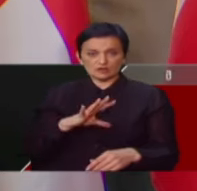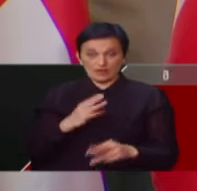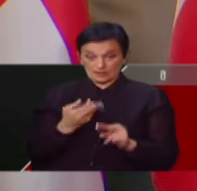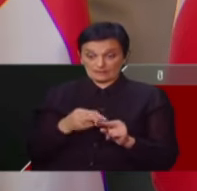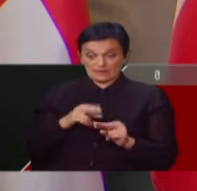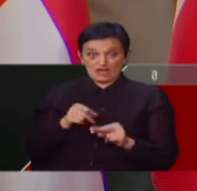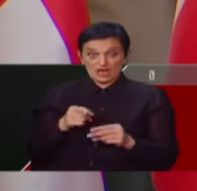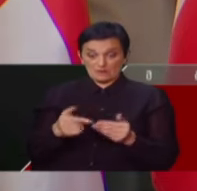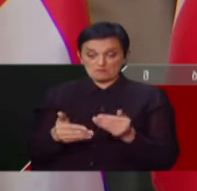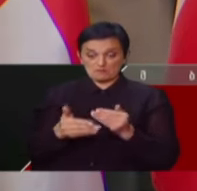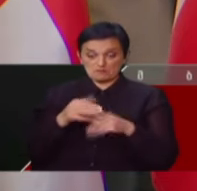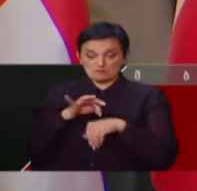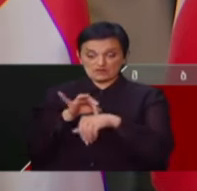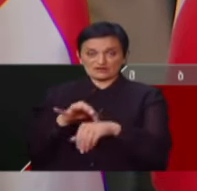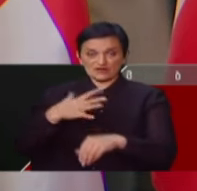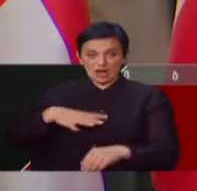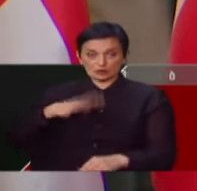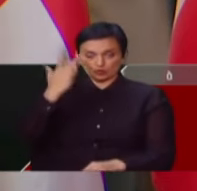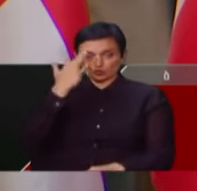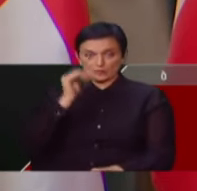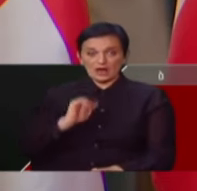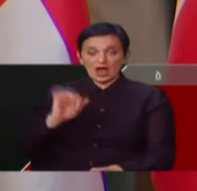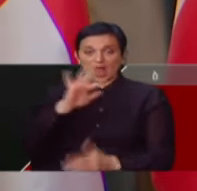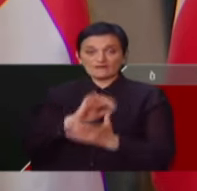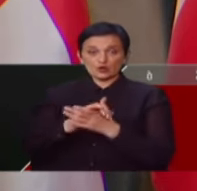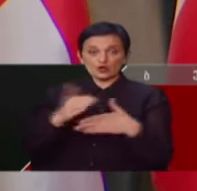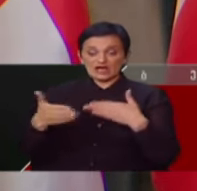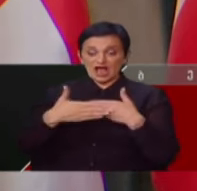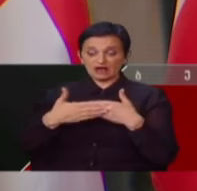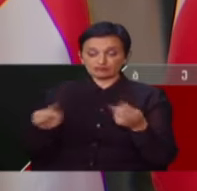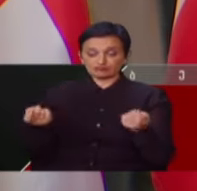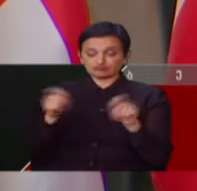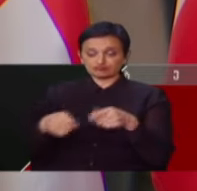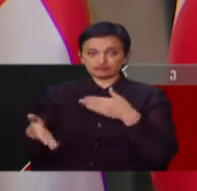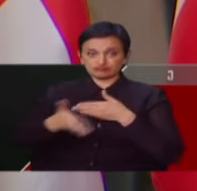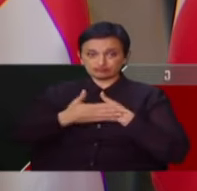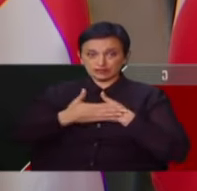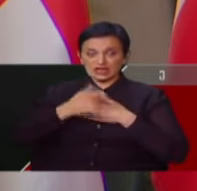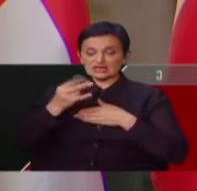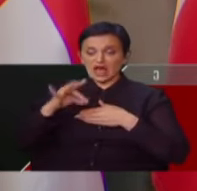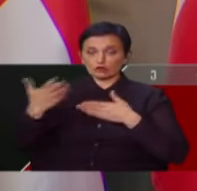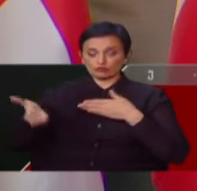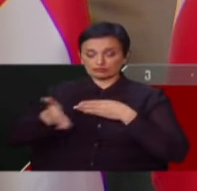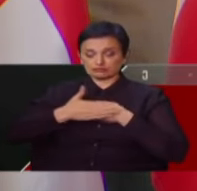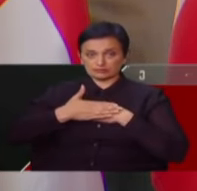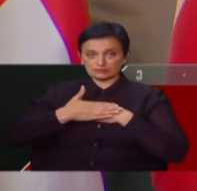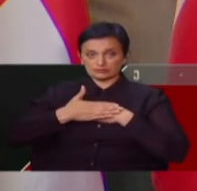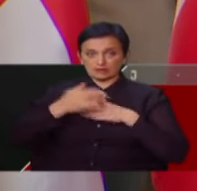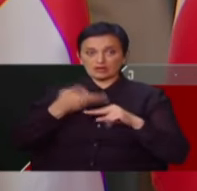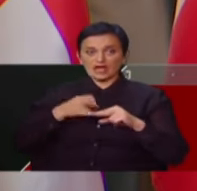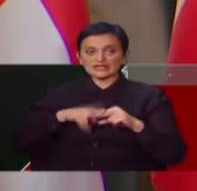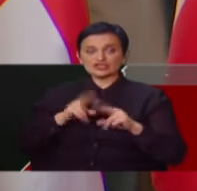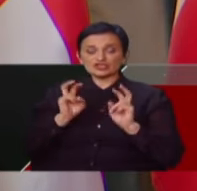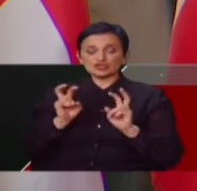აი აქამდე მივიყვანა ქართულმა ოსნებამ. ევროკავშირის კარი ჩაიკეტა, ნატოს კარი ჩაიკეტა. ეს